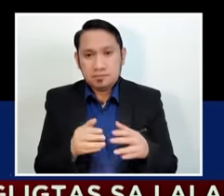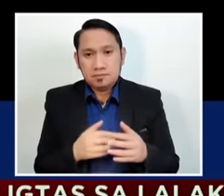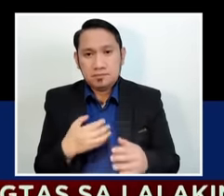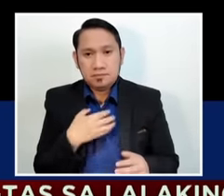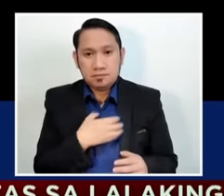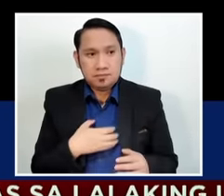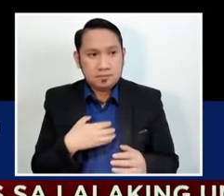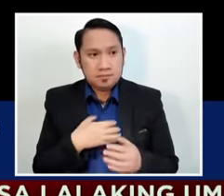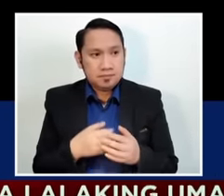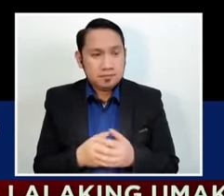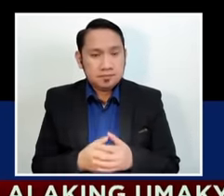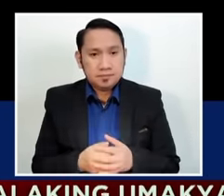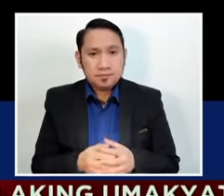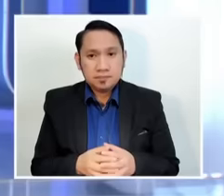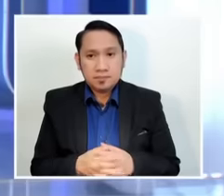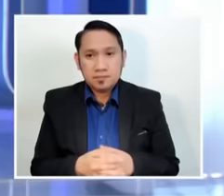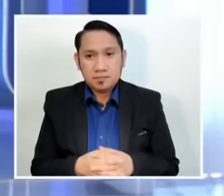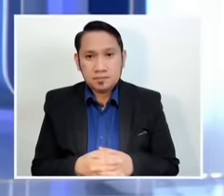reklamo.